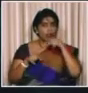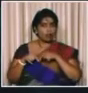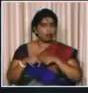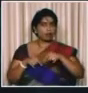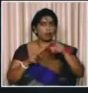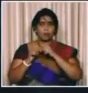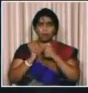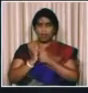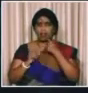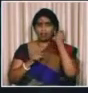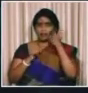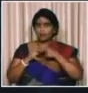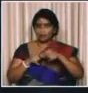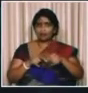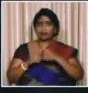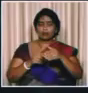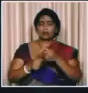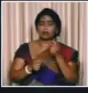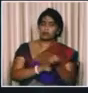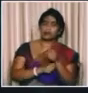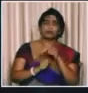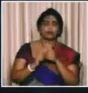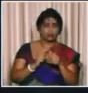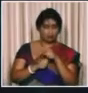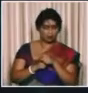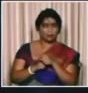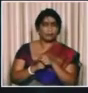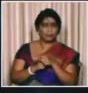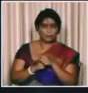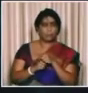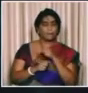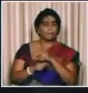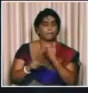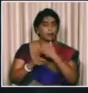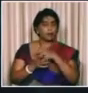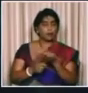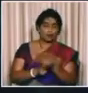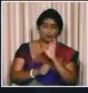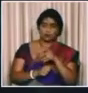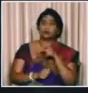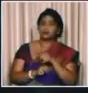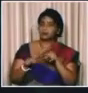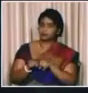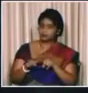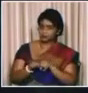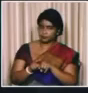හෝල් දක්වා ආවා. එතනින් පස්සේ බලපෑදේශේ කොට්ටාසෙන් ගරු මන්තුමා. මම අවසන් කරේ කොට්ටාසෙන් තමයි පහර දෙමින් සිද්ධ කරේ. ඒ